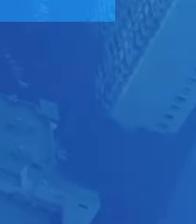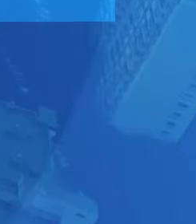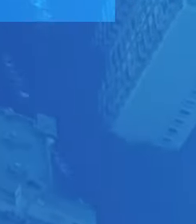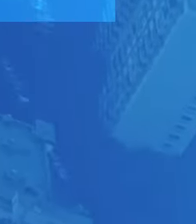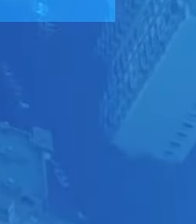한대입니다